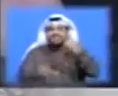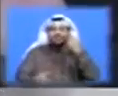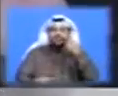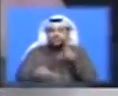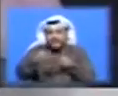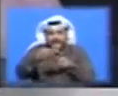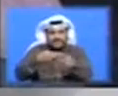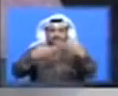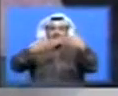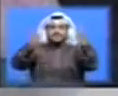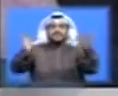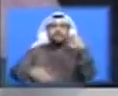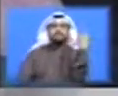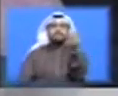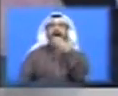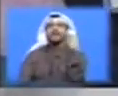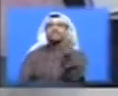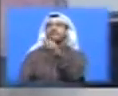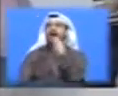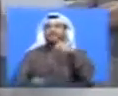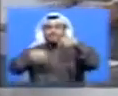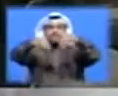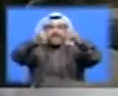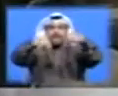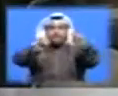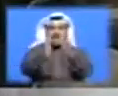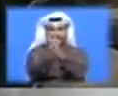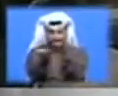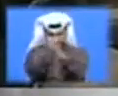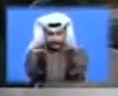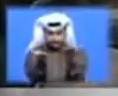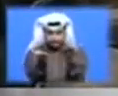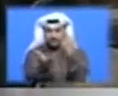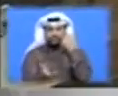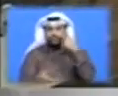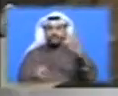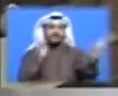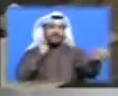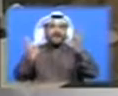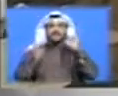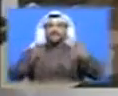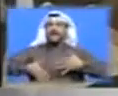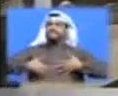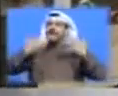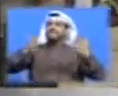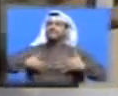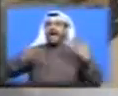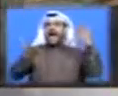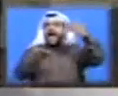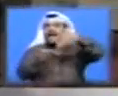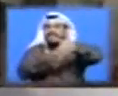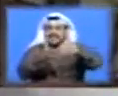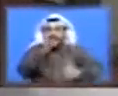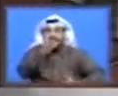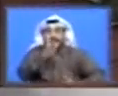القاهرة الدولي للكتاب في دورته 45 أقيمت احتفالية كبرى لتوزيع جوائز أفضل 10 كتب